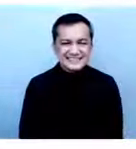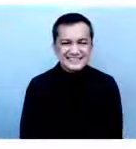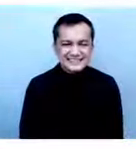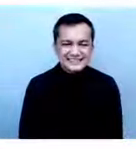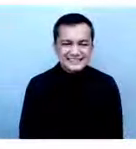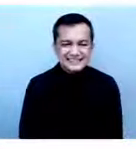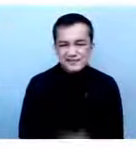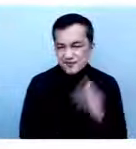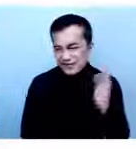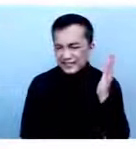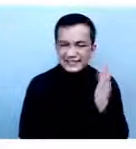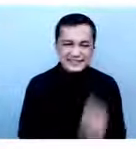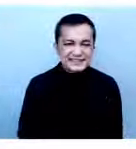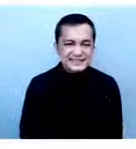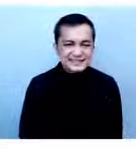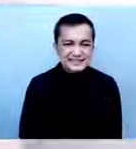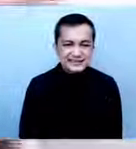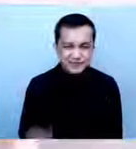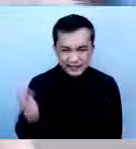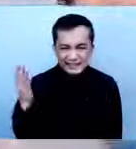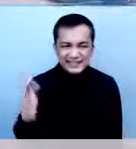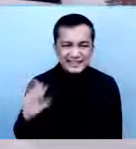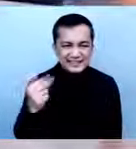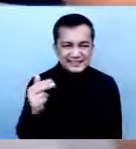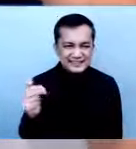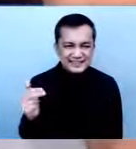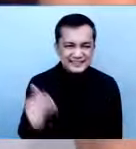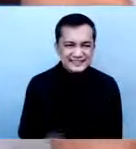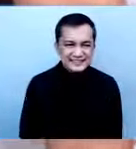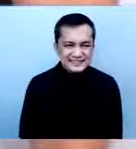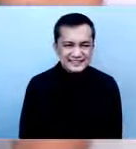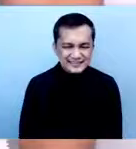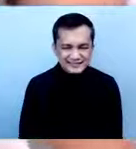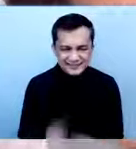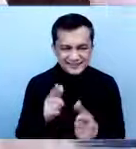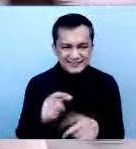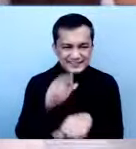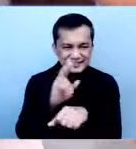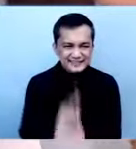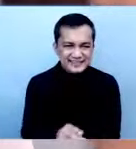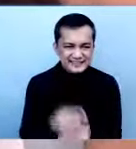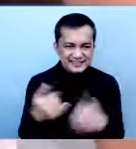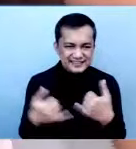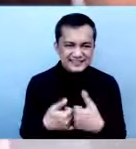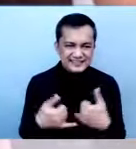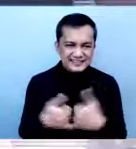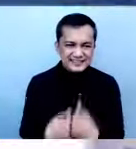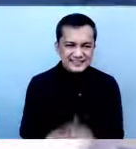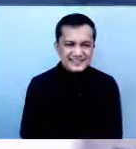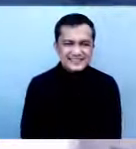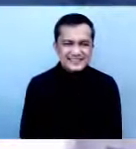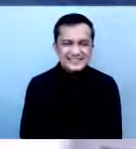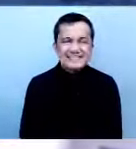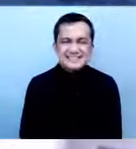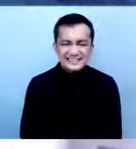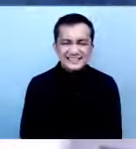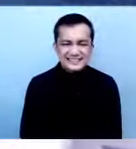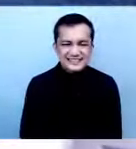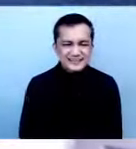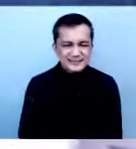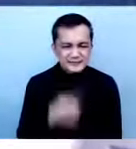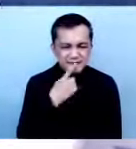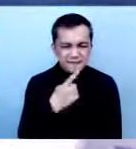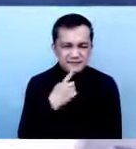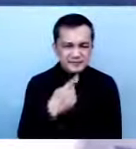Hi. Sige rin itong taya. Parang sanay ka dito sa mga laruan, mga dinalang mga playset dito. Sige nga, ano ba itong mga